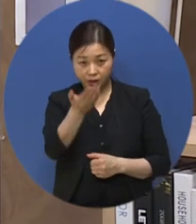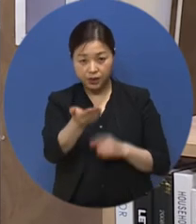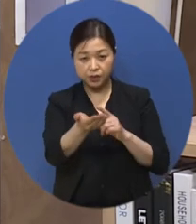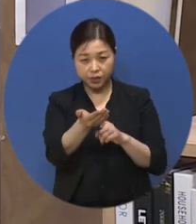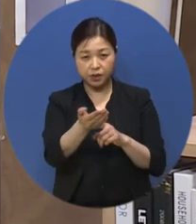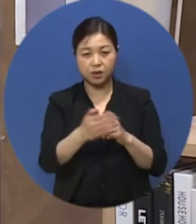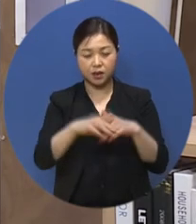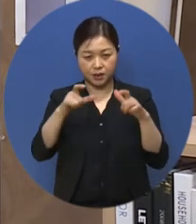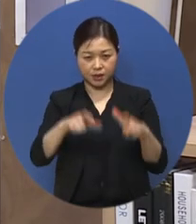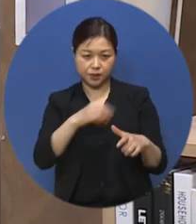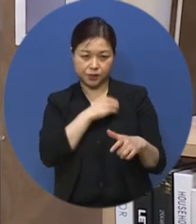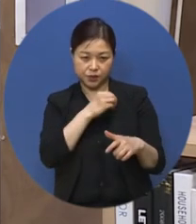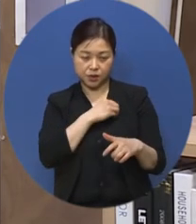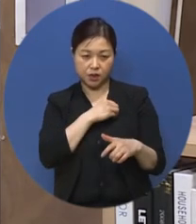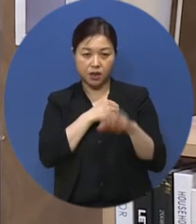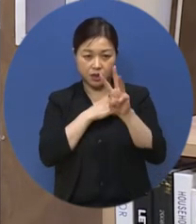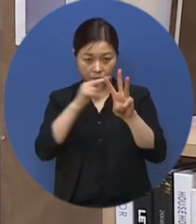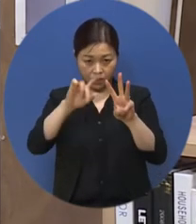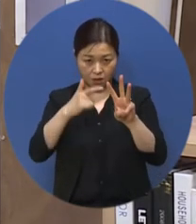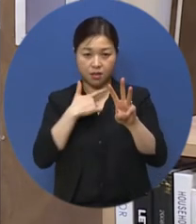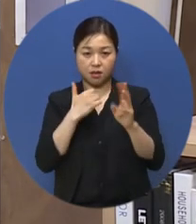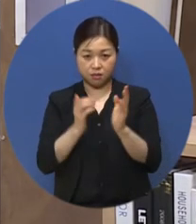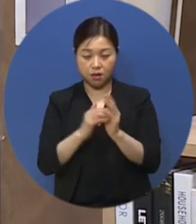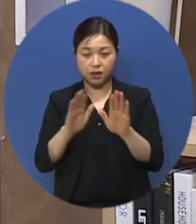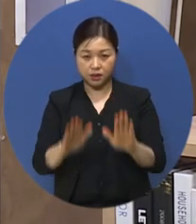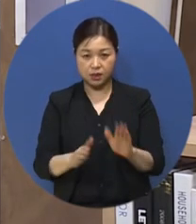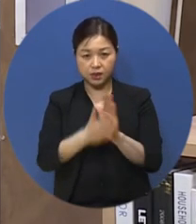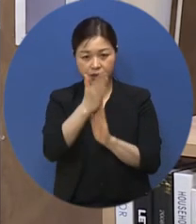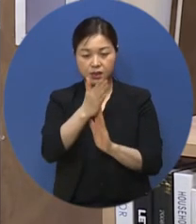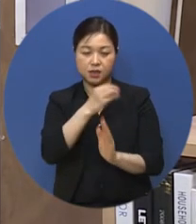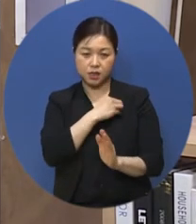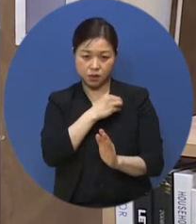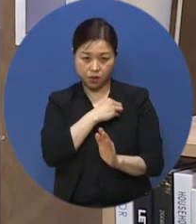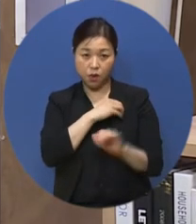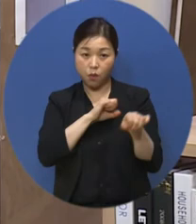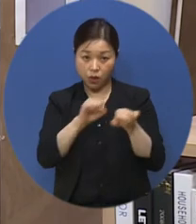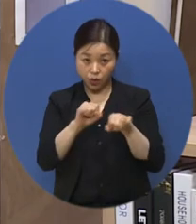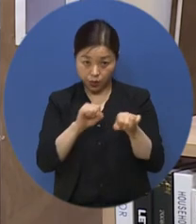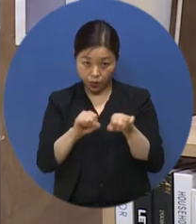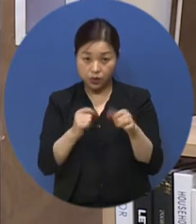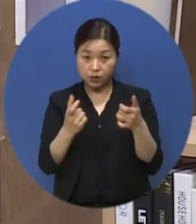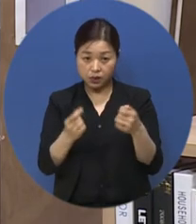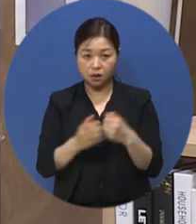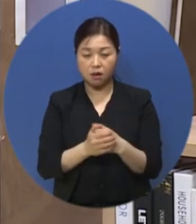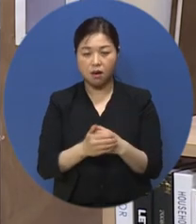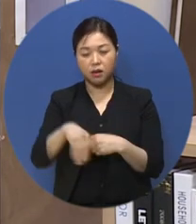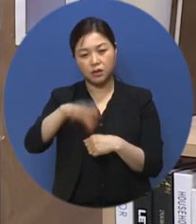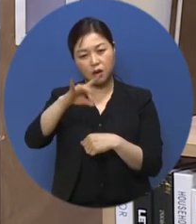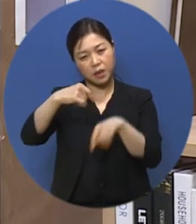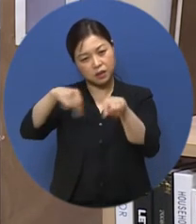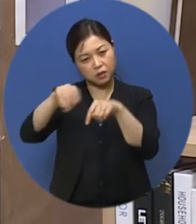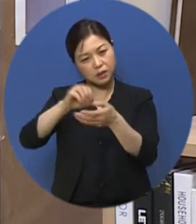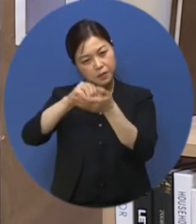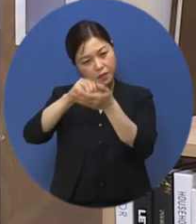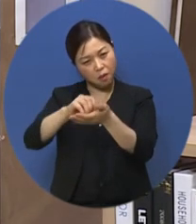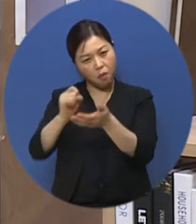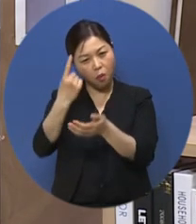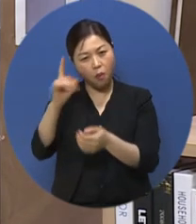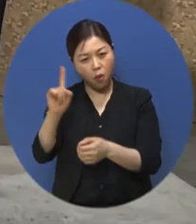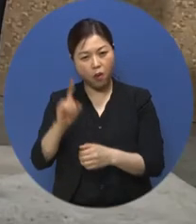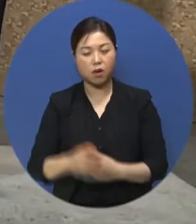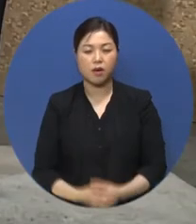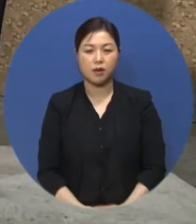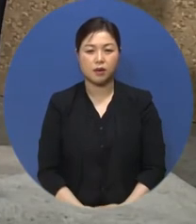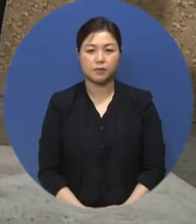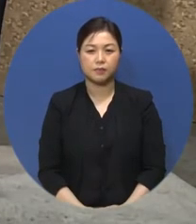삼선 구의원직도 네. 하셨고 이제는 시의원으로서 계신데 어떻게 처음에 정치에 입문을 하게 되셨어요?